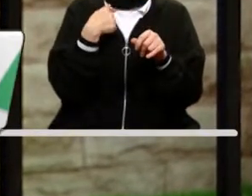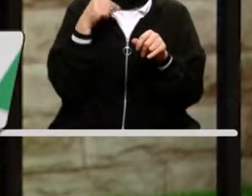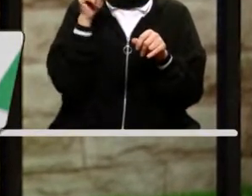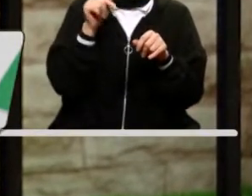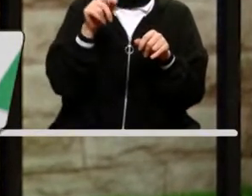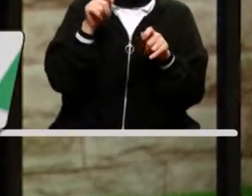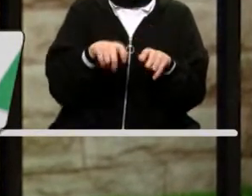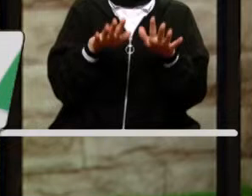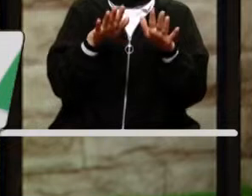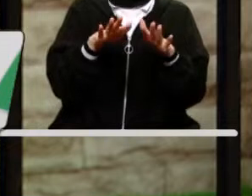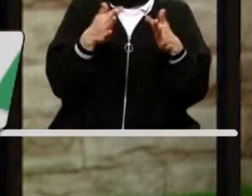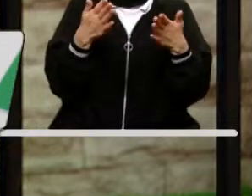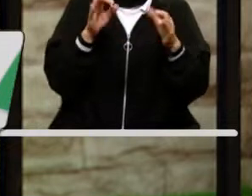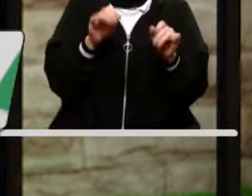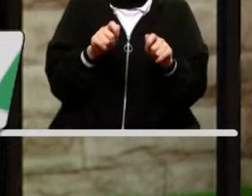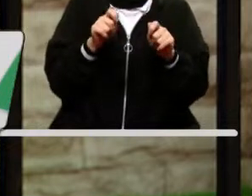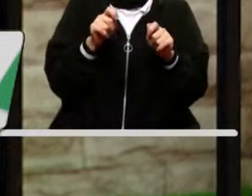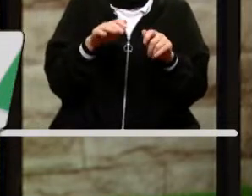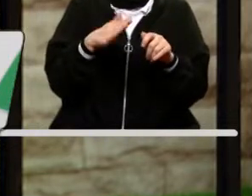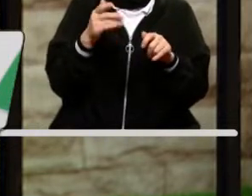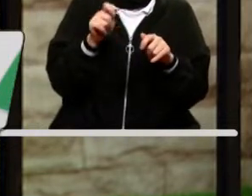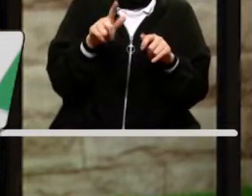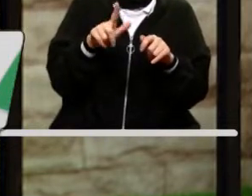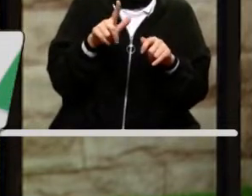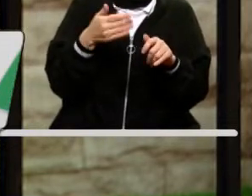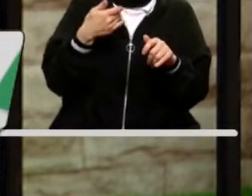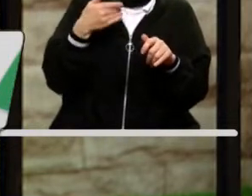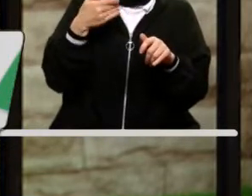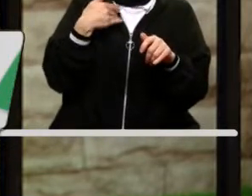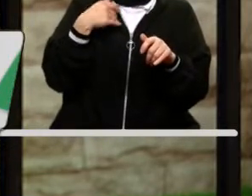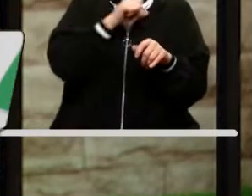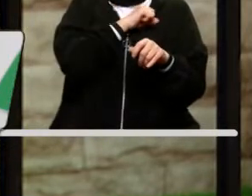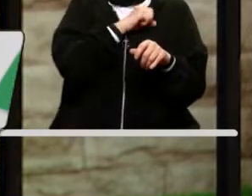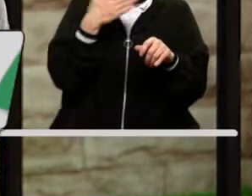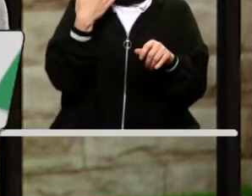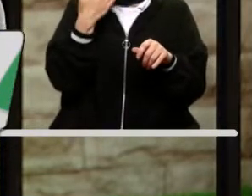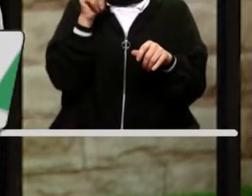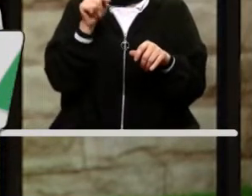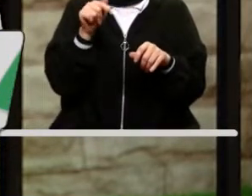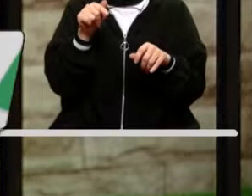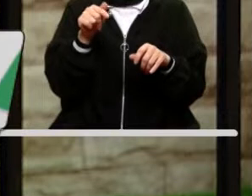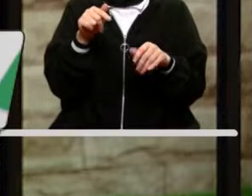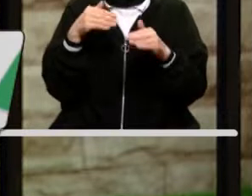Korkuyu yenmek gerekiyor. Peki korkuyu nasıl yenersiniz? Örneğin ben çok basit bir şeyim. Az önce hanımefendiyle konuşurken dediniz